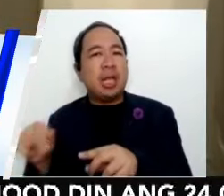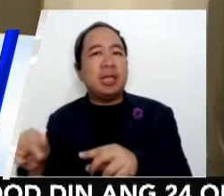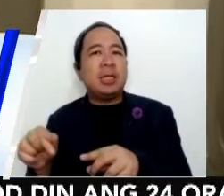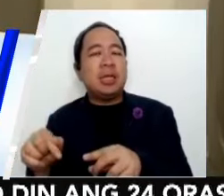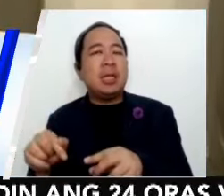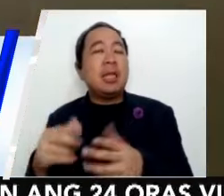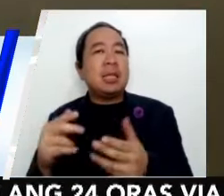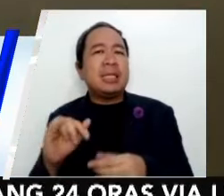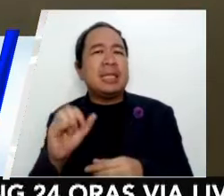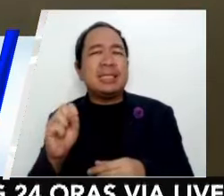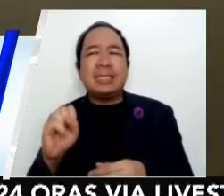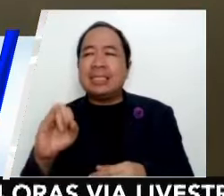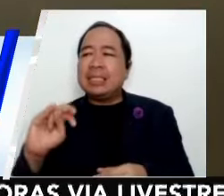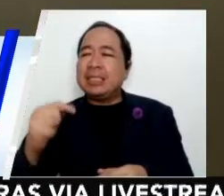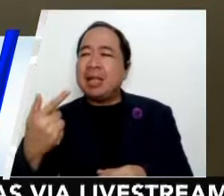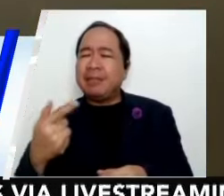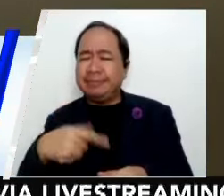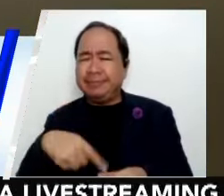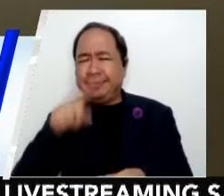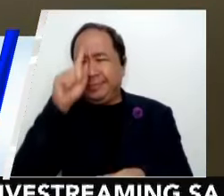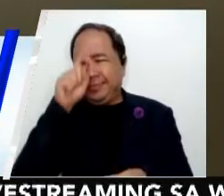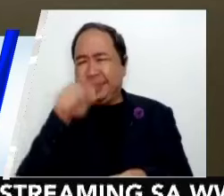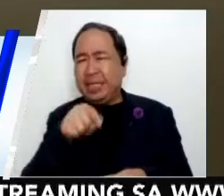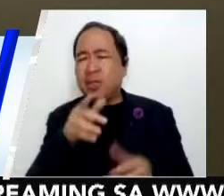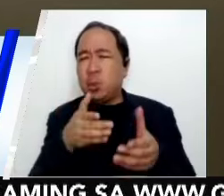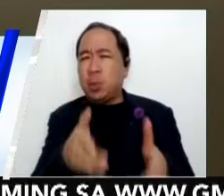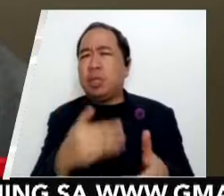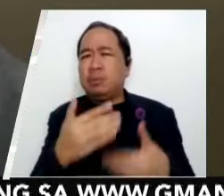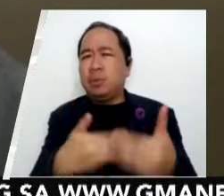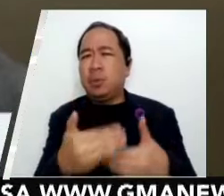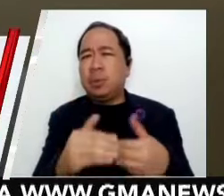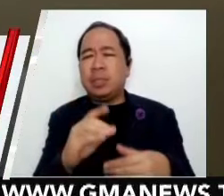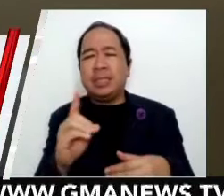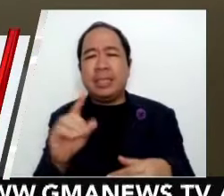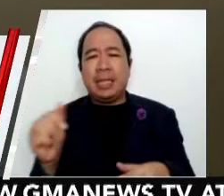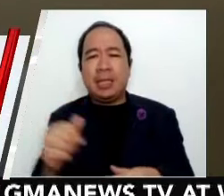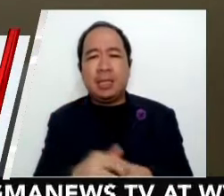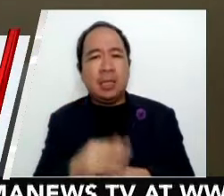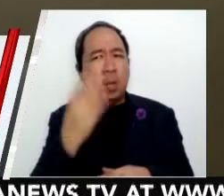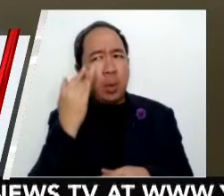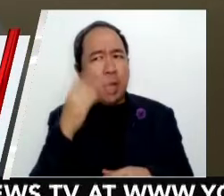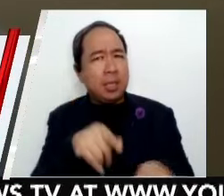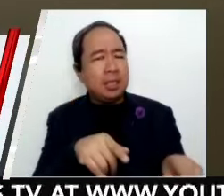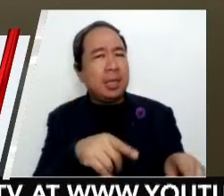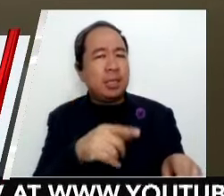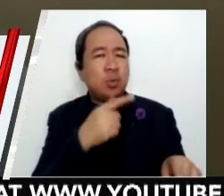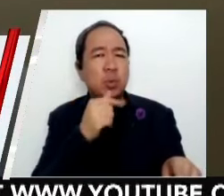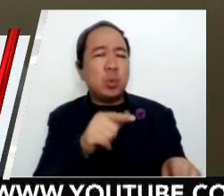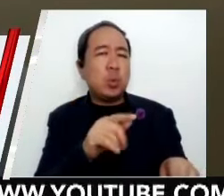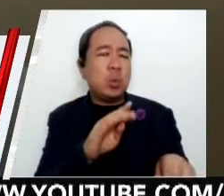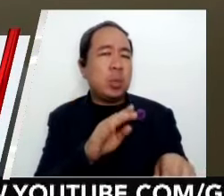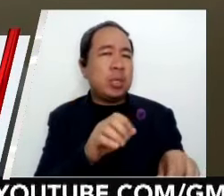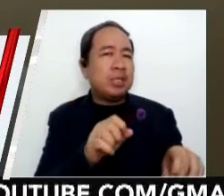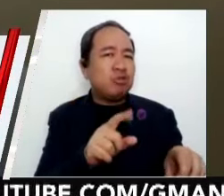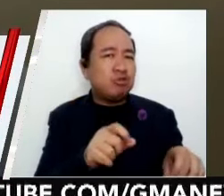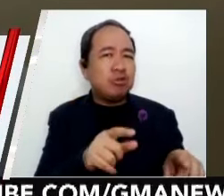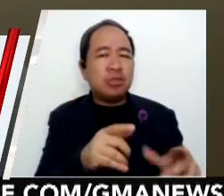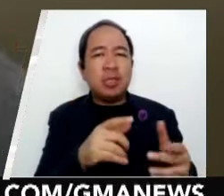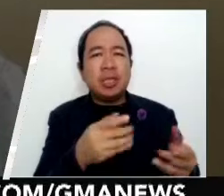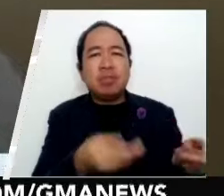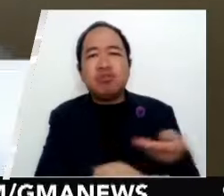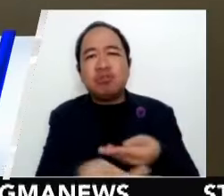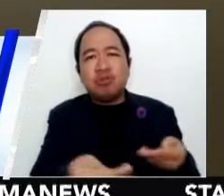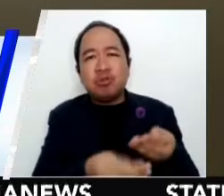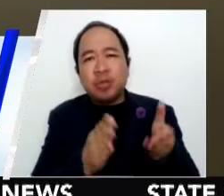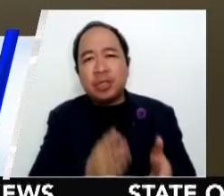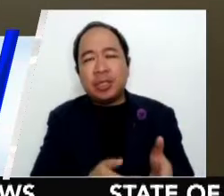ng DA. Bakit magbebenta ang traders and even mga ibang importers or traders sa 45-46 kung